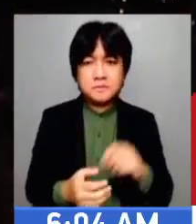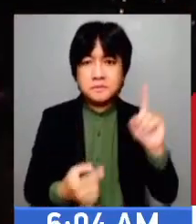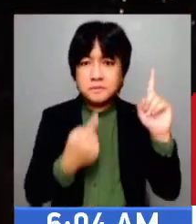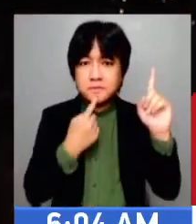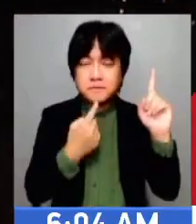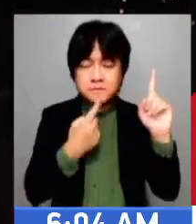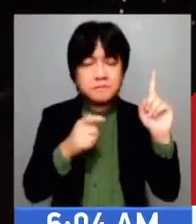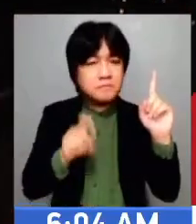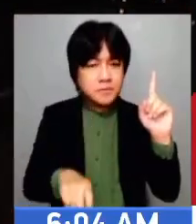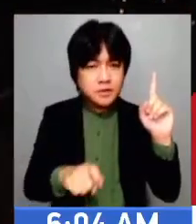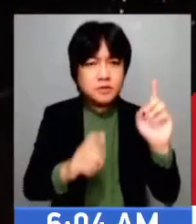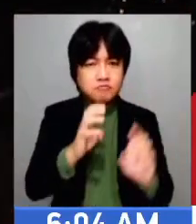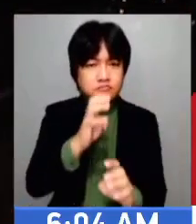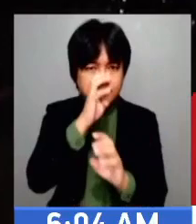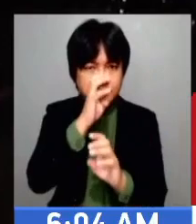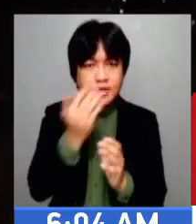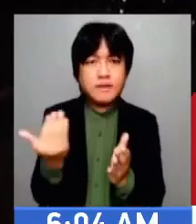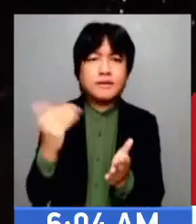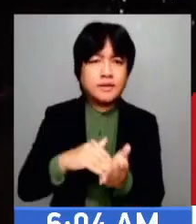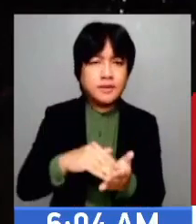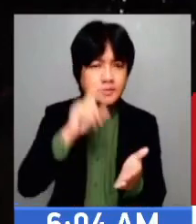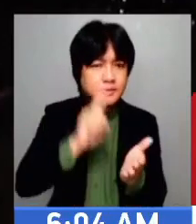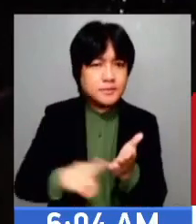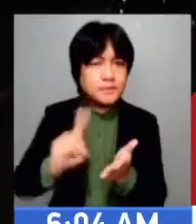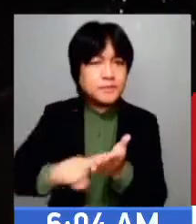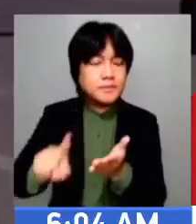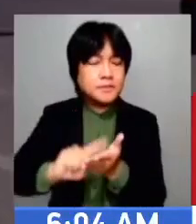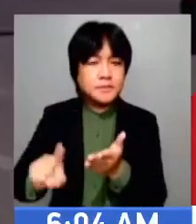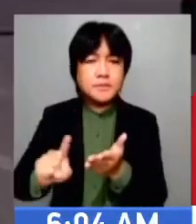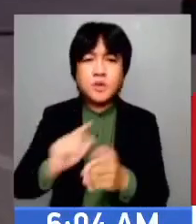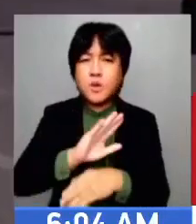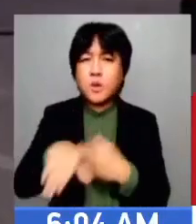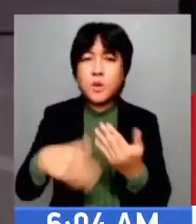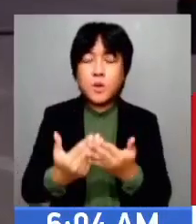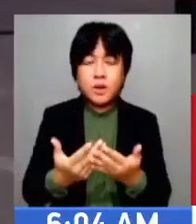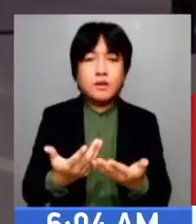inspection again of all these industries using ammonia.